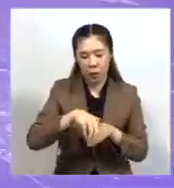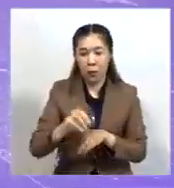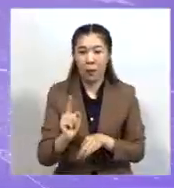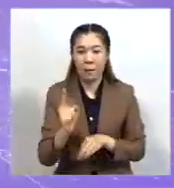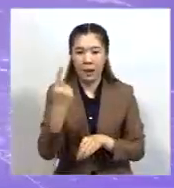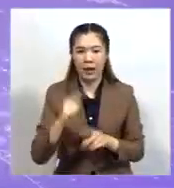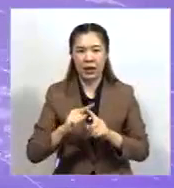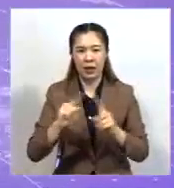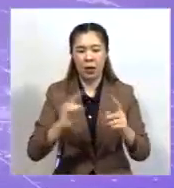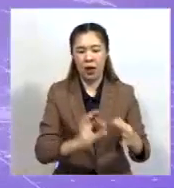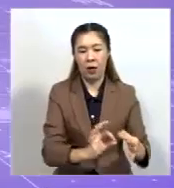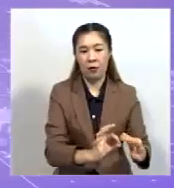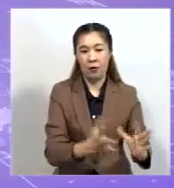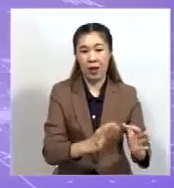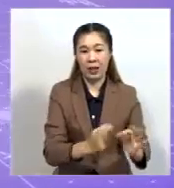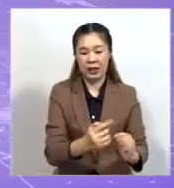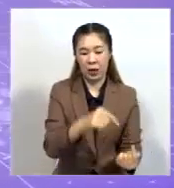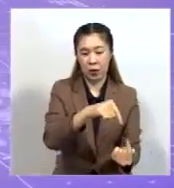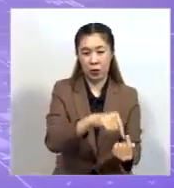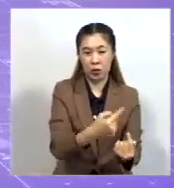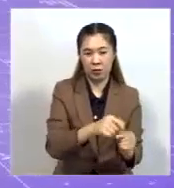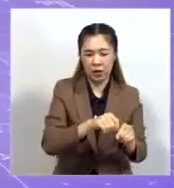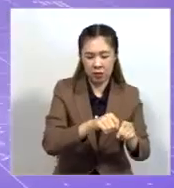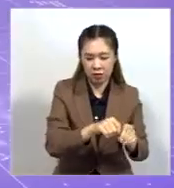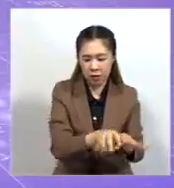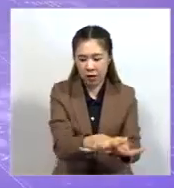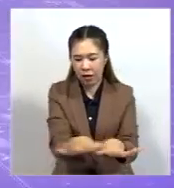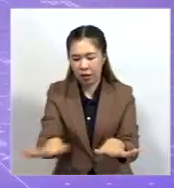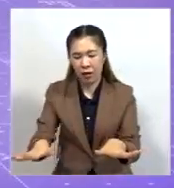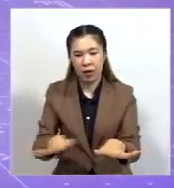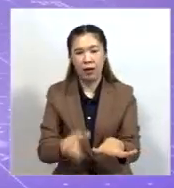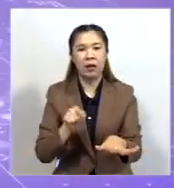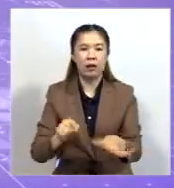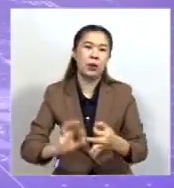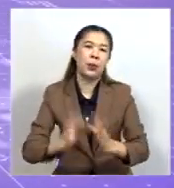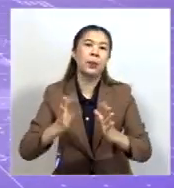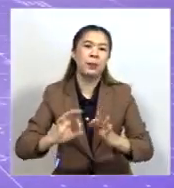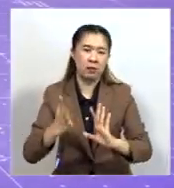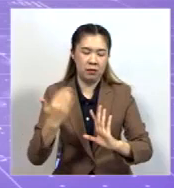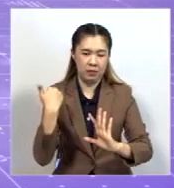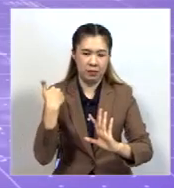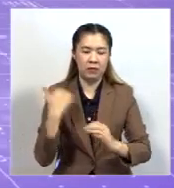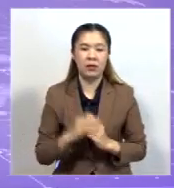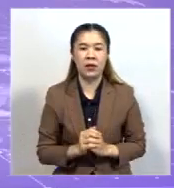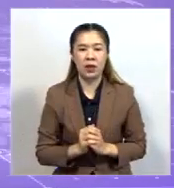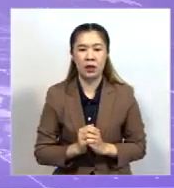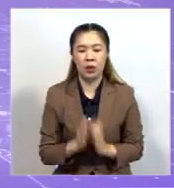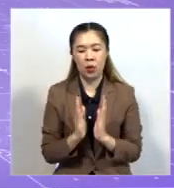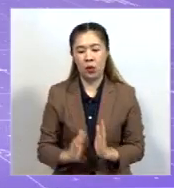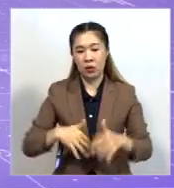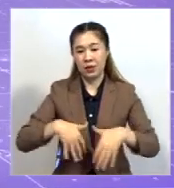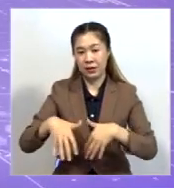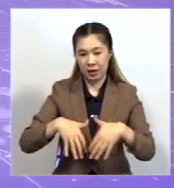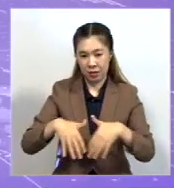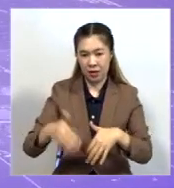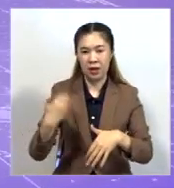เนี่ยไม่ได้อยู่เฉพาะจุดแล้วก็กระจายกลายเป็นไฟป่าในพื้นที่ที่เพิ่มมากยิ่งขึ้นหรือบางจุดเป็นชาวบ้านที่เข้าไปอาจ